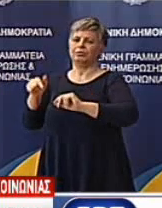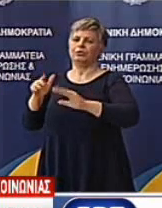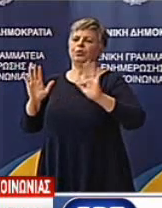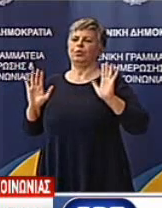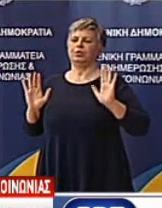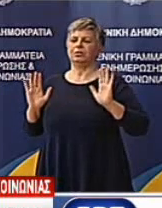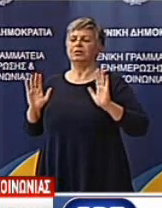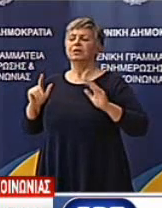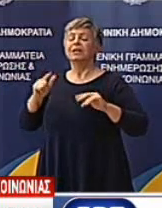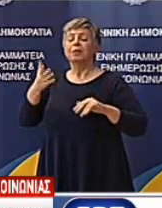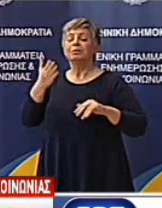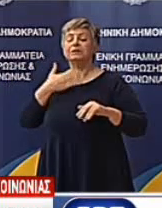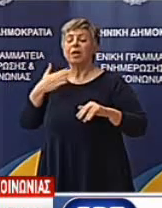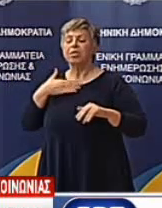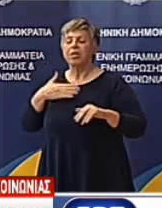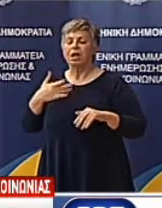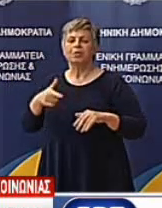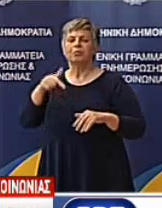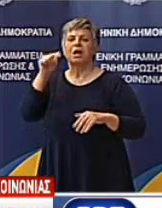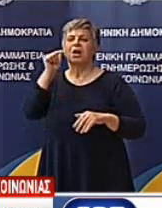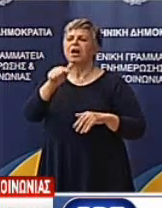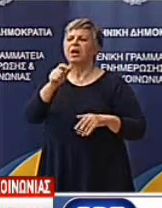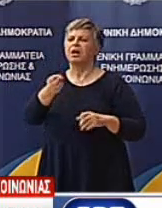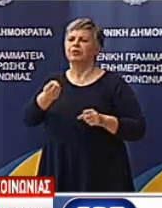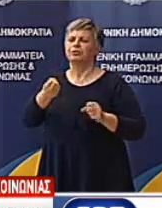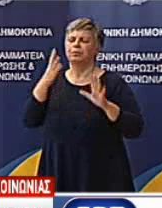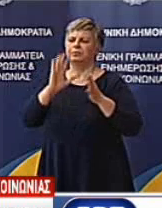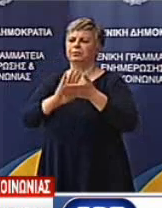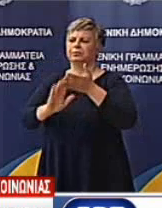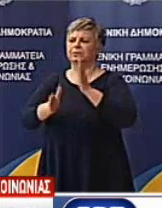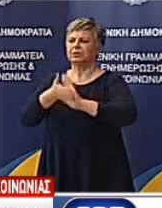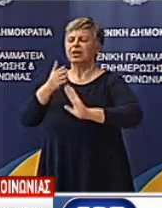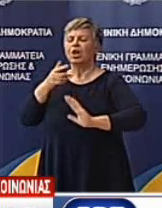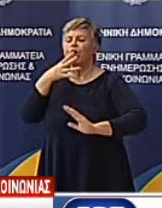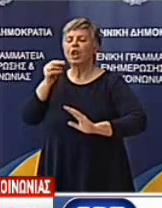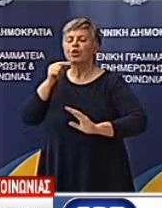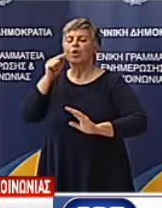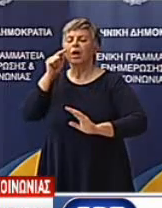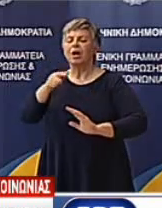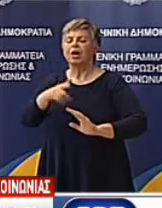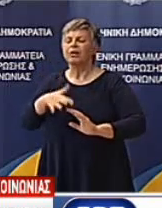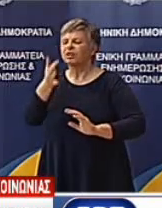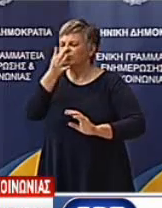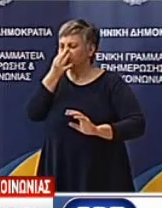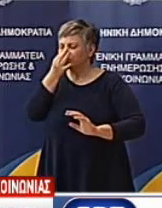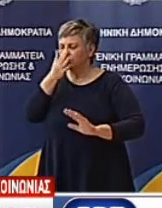καλούμε και τον ελληνικό λαό να αποπέψει από πάνω του όλη αυτή τη δυσοδεία τέτοιων δημοσιευμάτων.